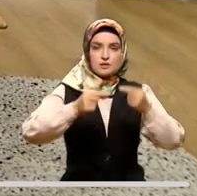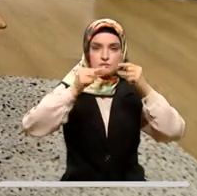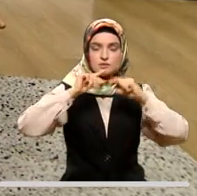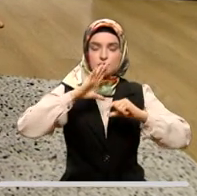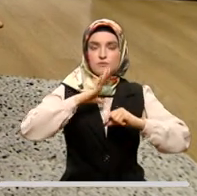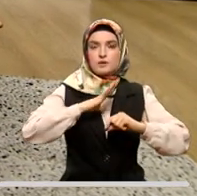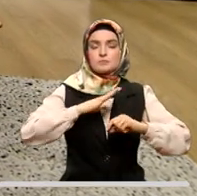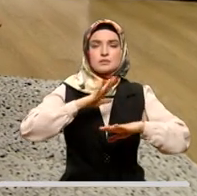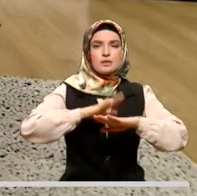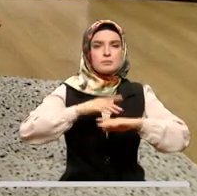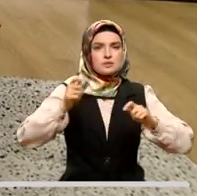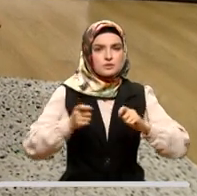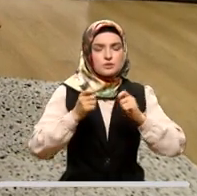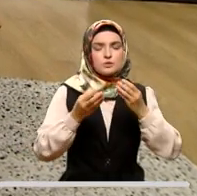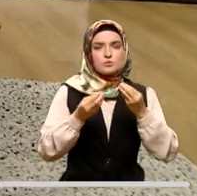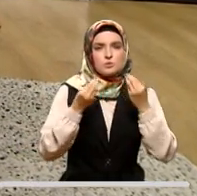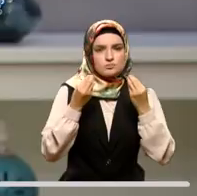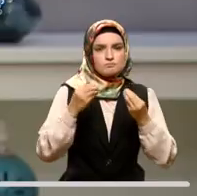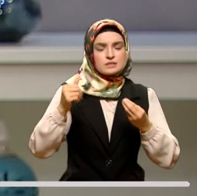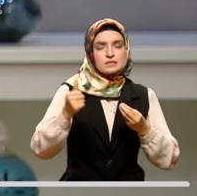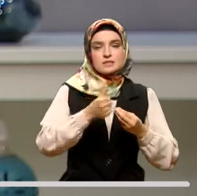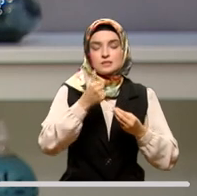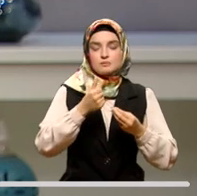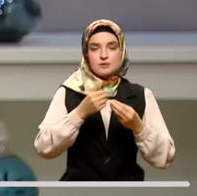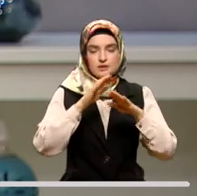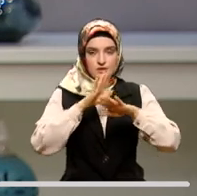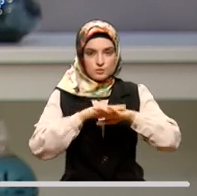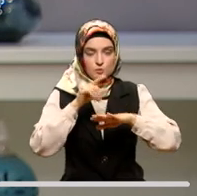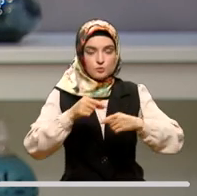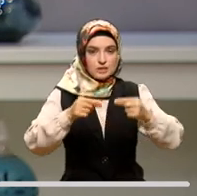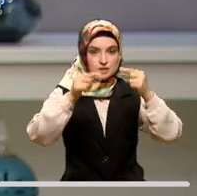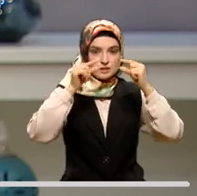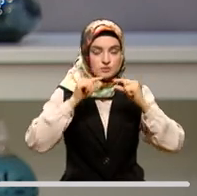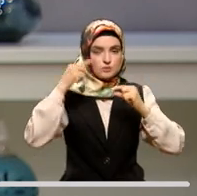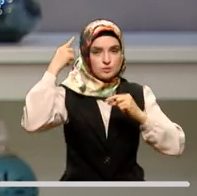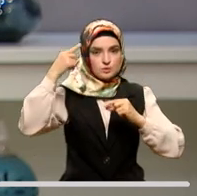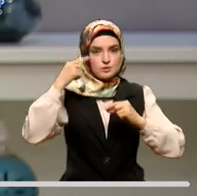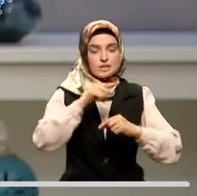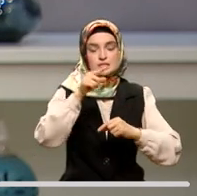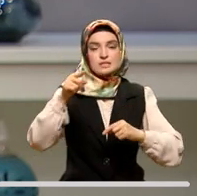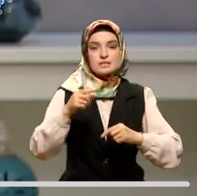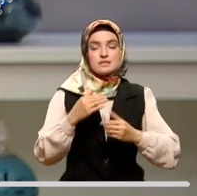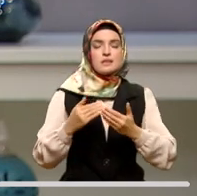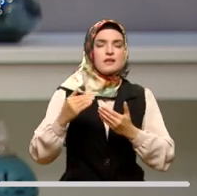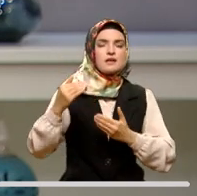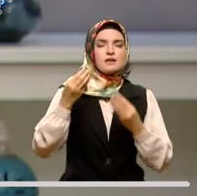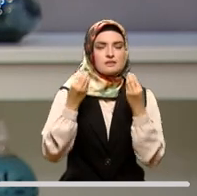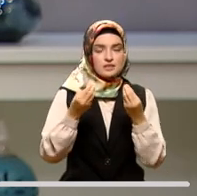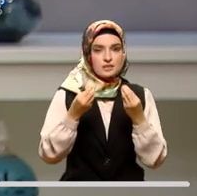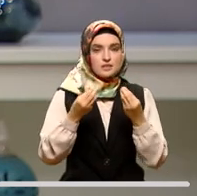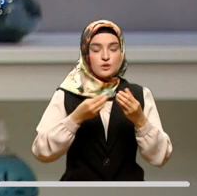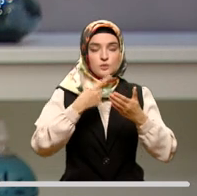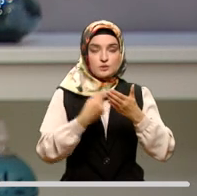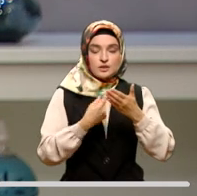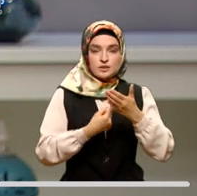işi gerçekten çok ama çok kıymetli kılıyor. En azından bu hadisi şerifle birlikte baktığımızda sizin en hayırlınız Kur'an-ı Kerim'i öğrenen ve